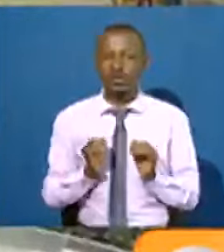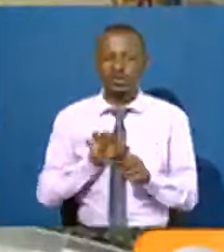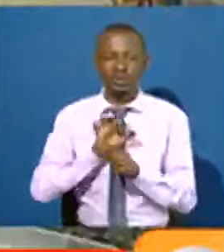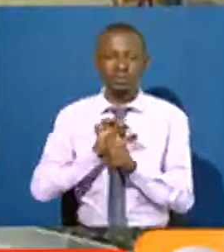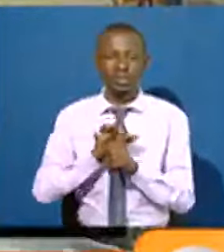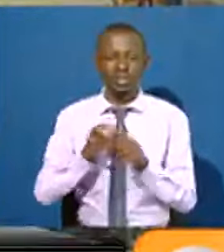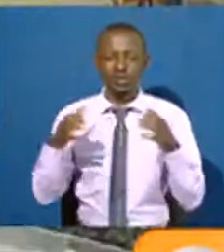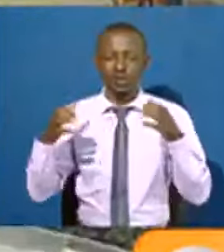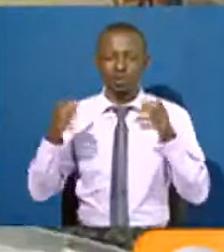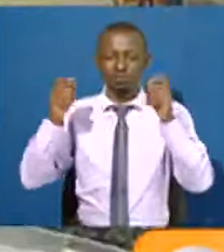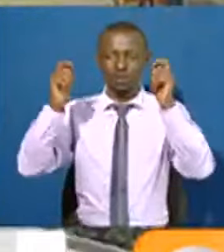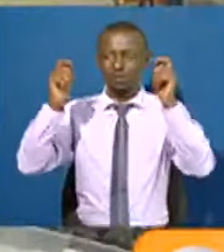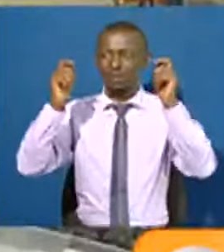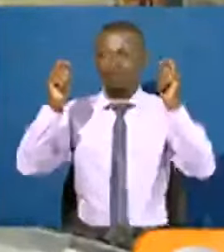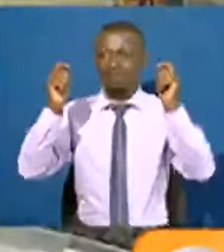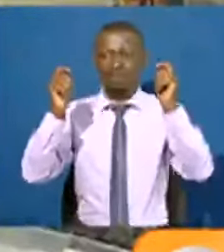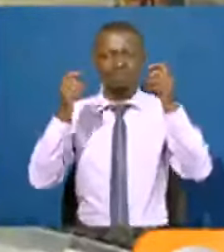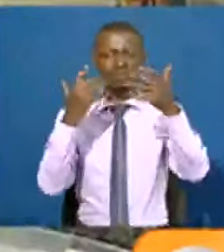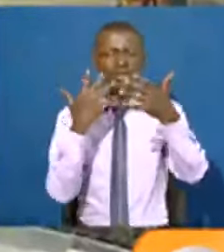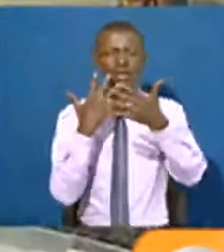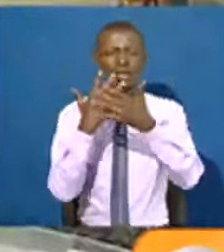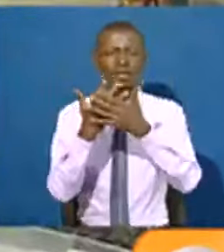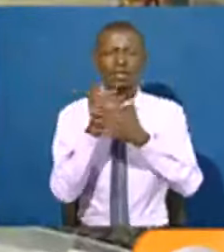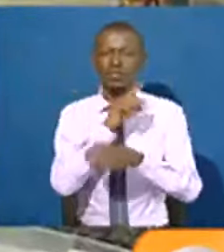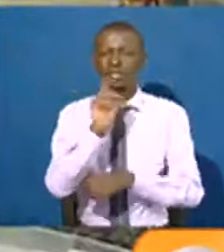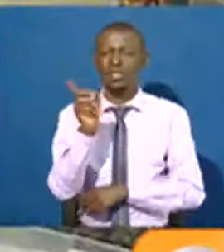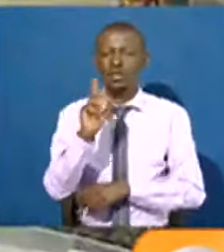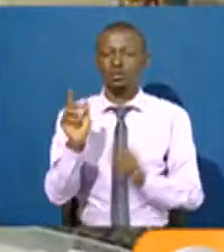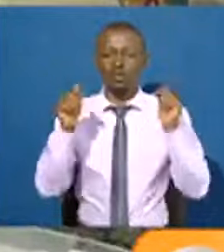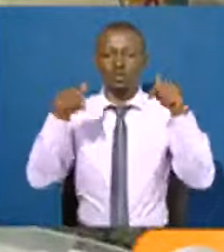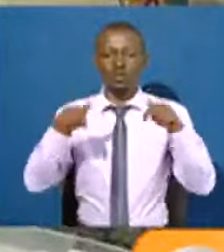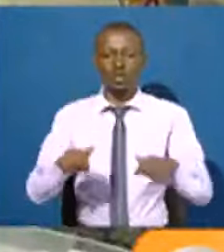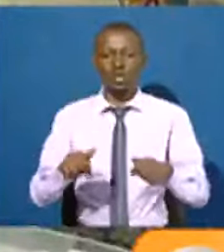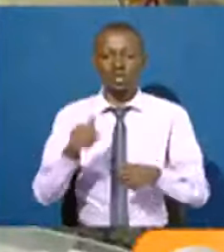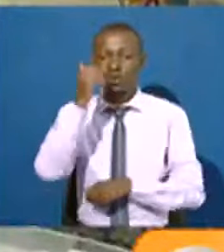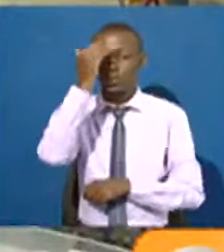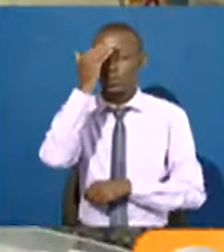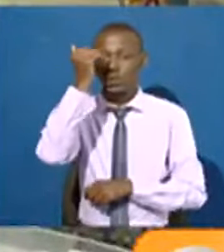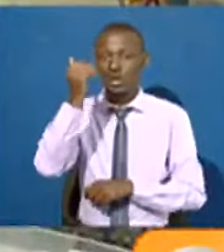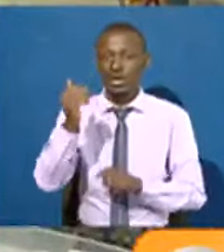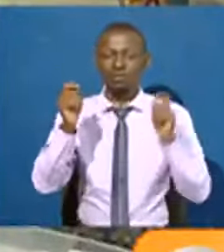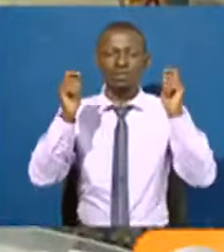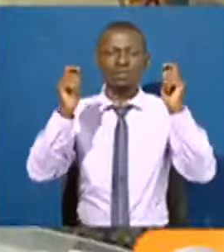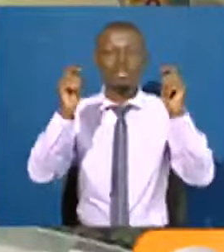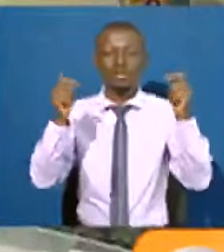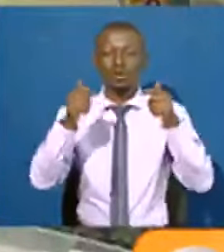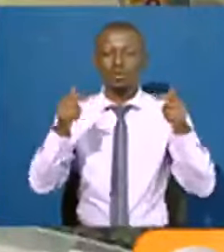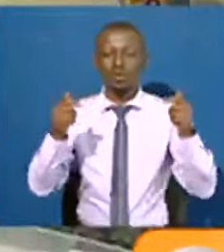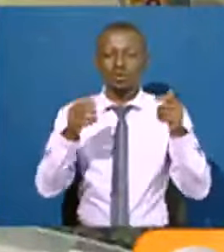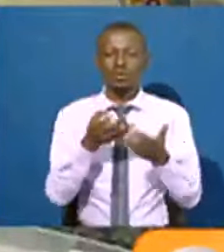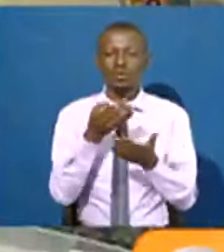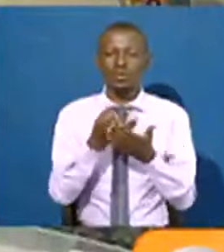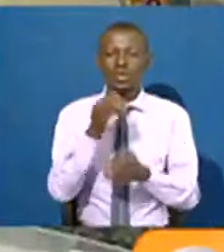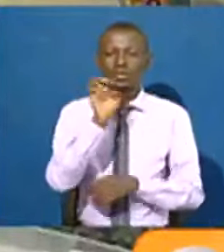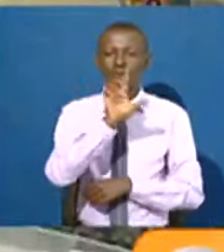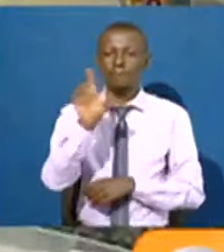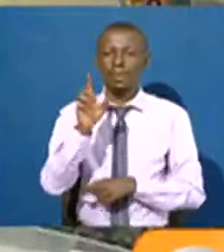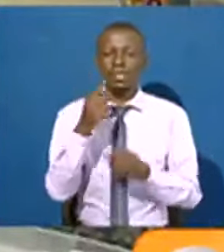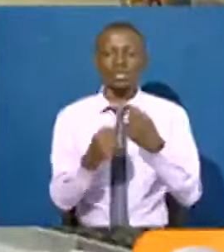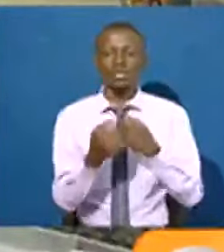ya waandamanaji wamekamatwa hapa jijini Nairobi hii leo kwa kushiriki maandamano ya kupinga mswada tata wa fedha wa